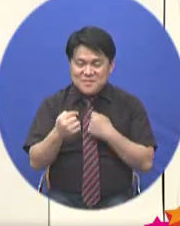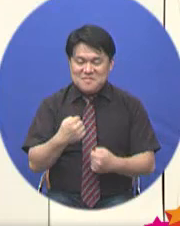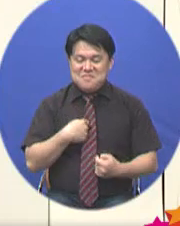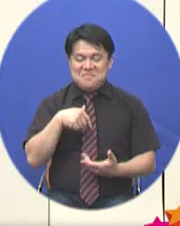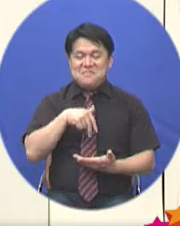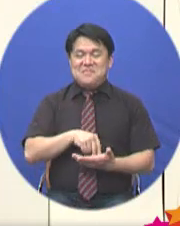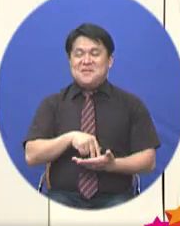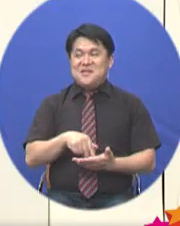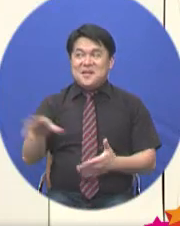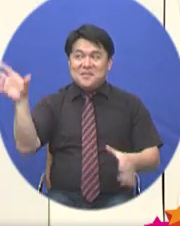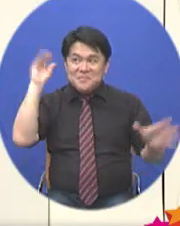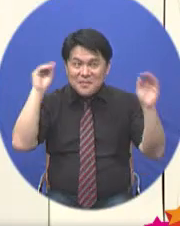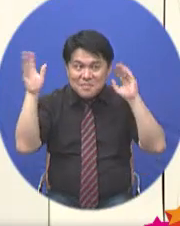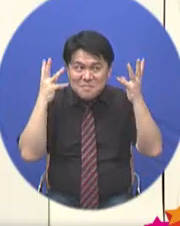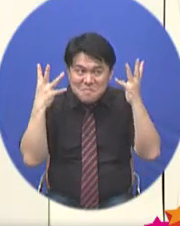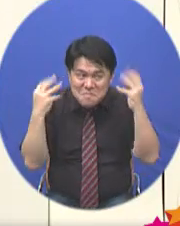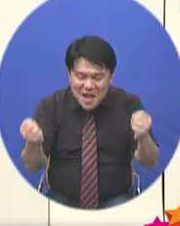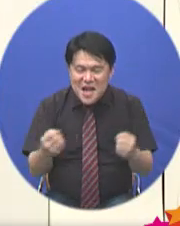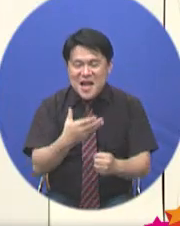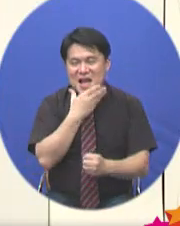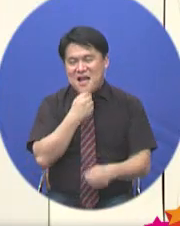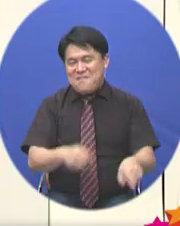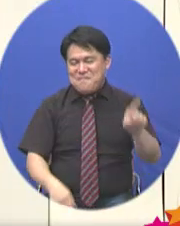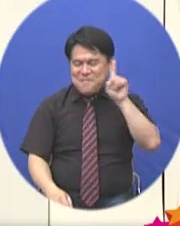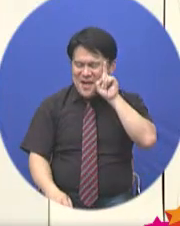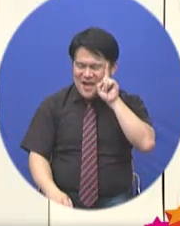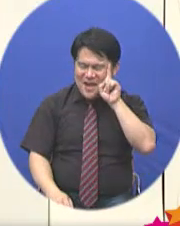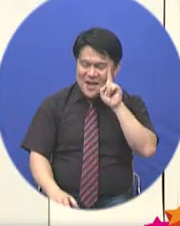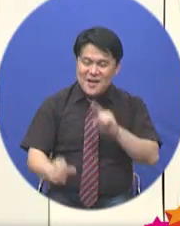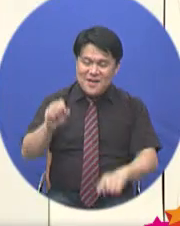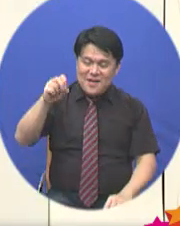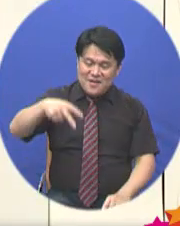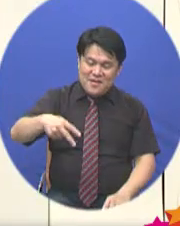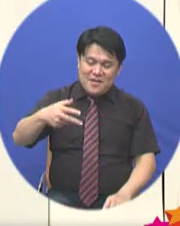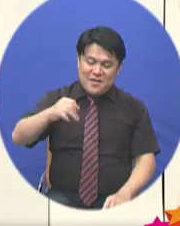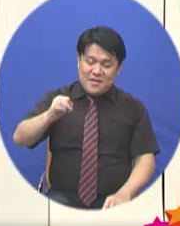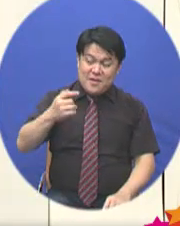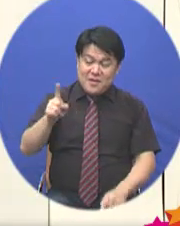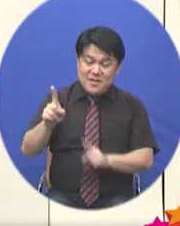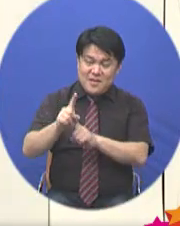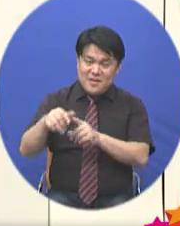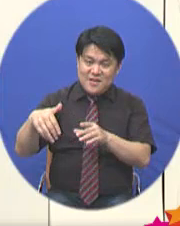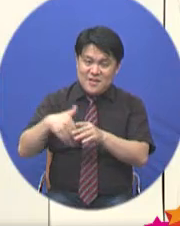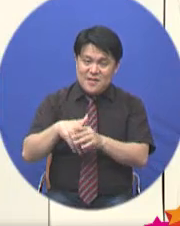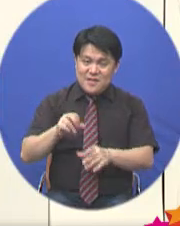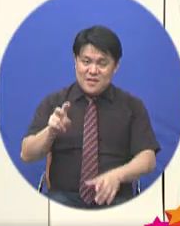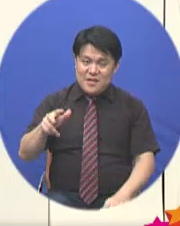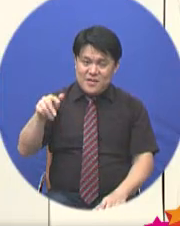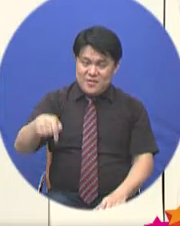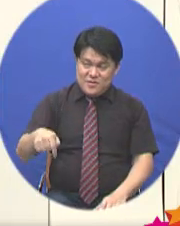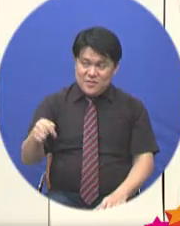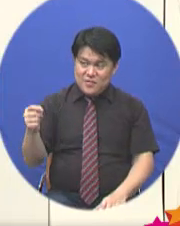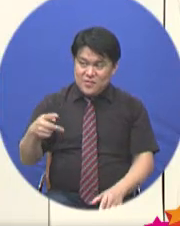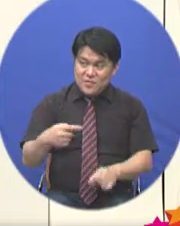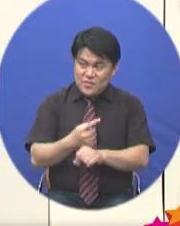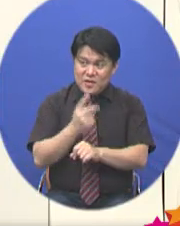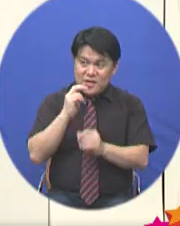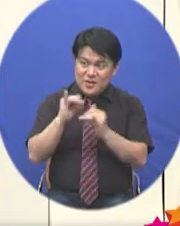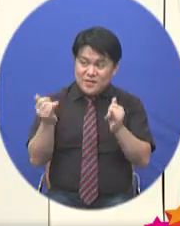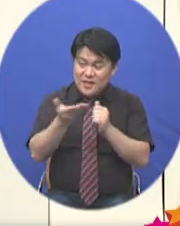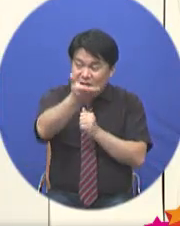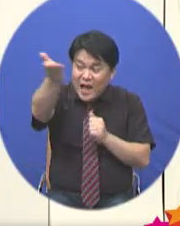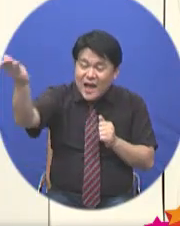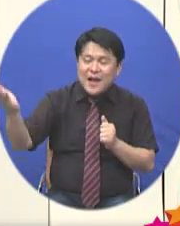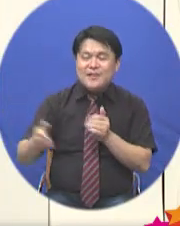네. 얼마나 행복한지 모릅니다. 그러니까요. 우리 유진아 씨를 비롯한 문현주 씨 전부 그 외 가수들 너무